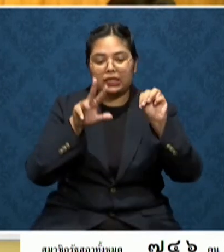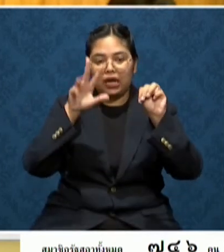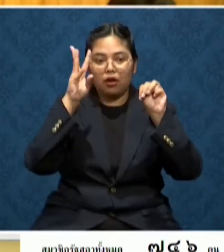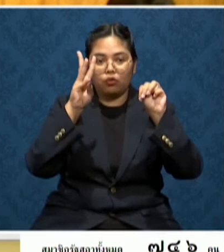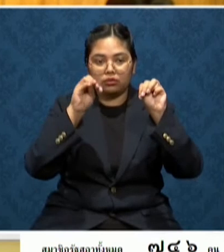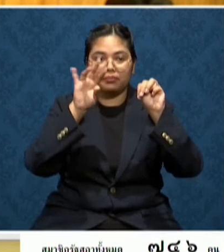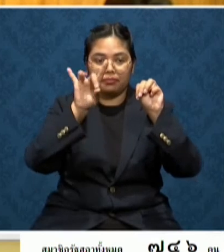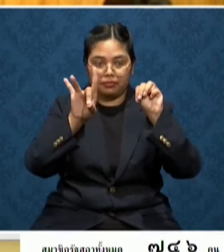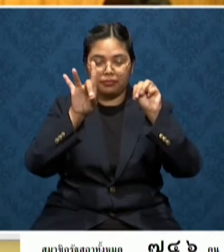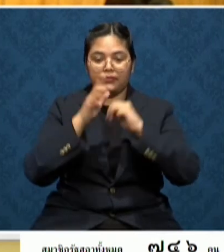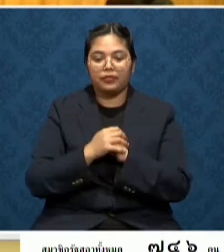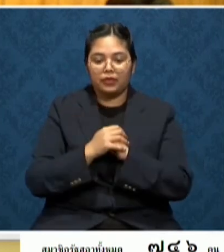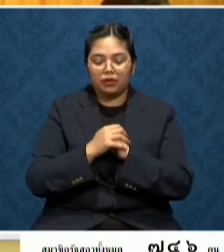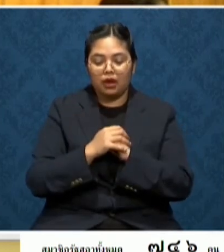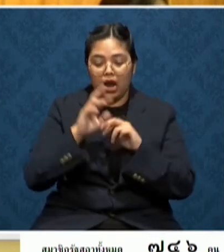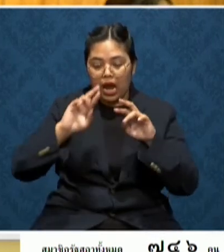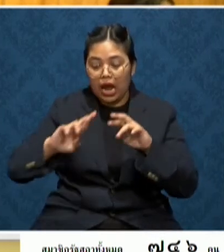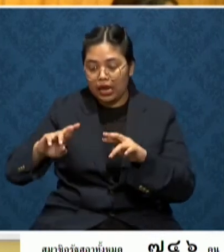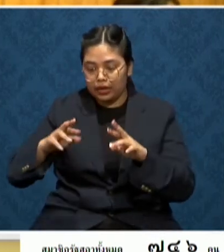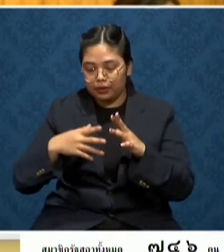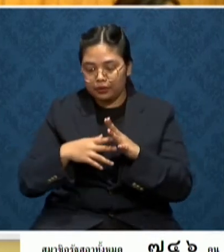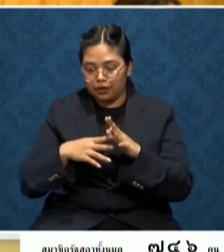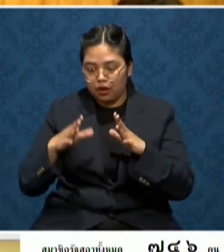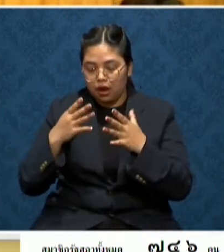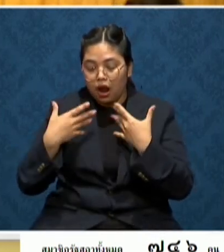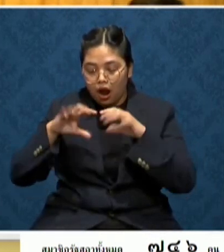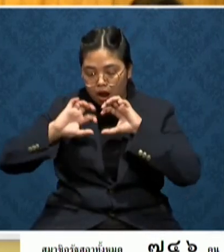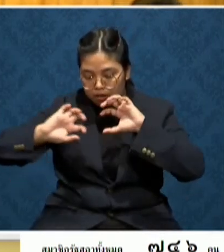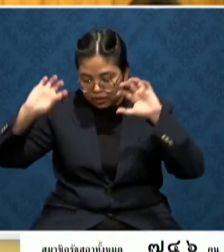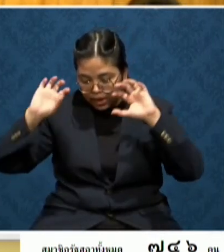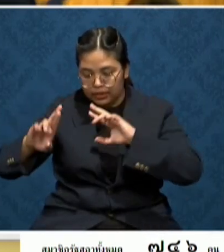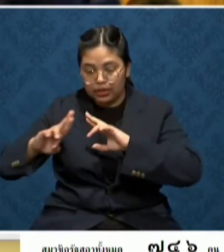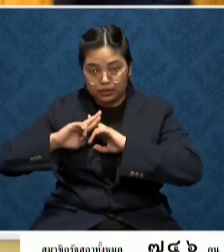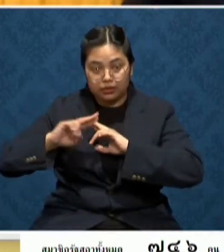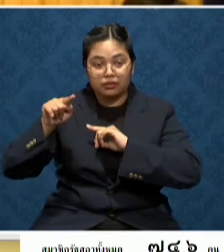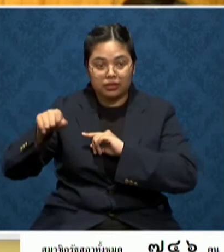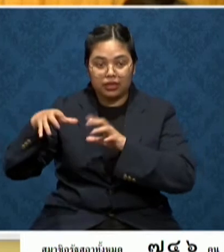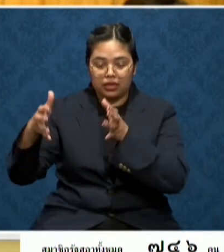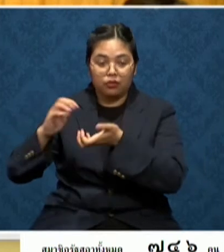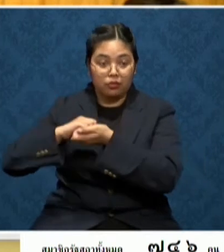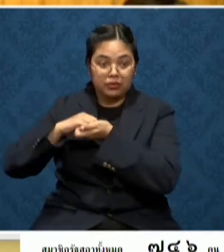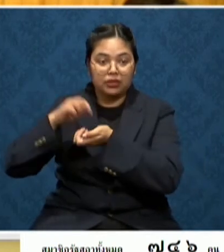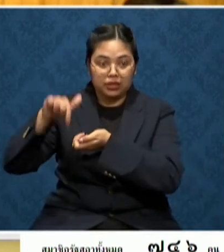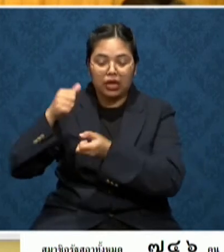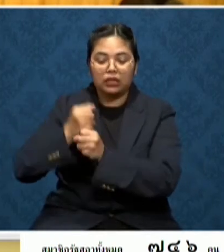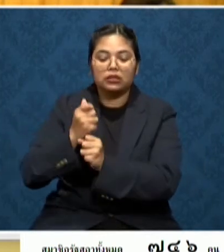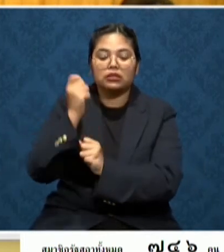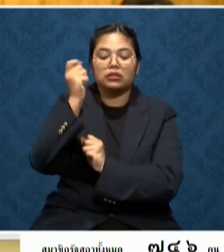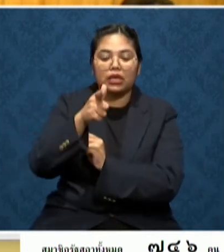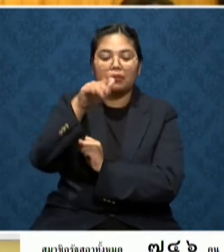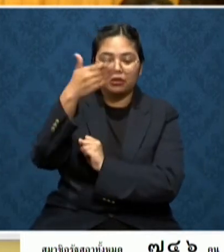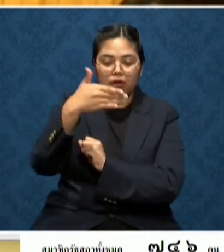ทำไปก่อนแล้วรัฐเนี่ยตั้งงบประมาณจ่ายคืนในภายหลังซึ่งก็